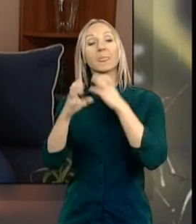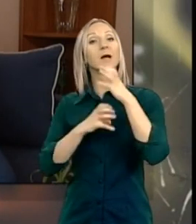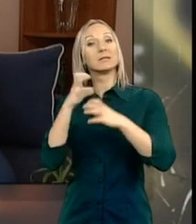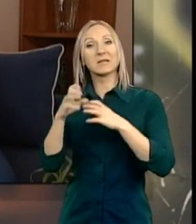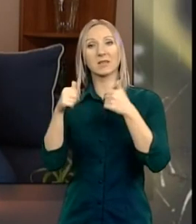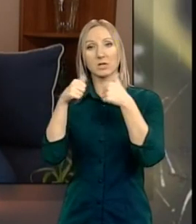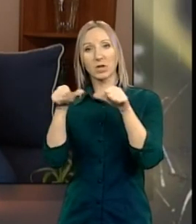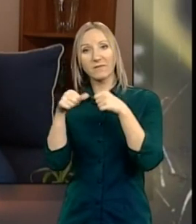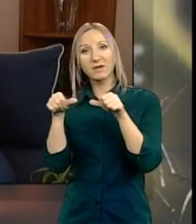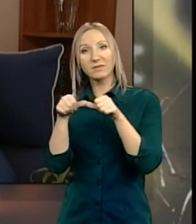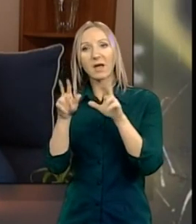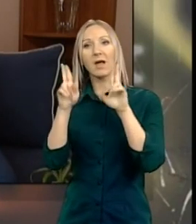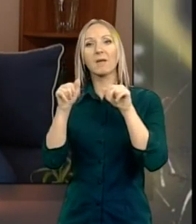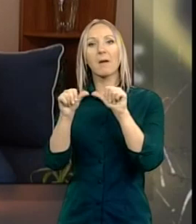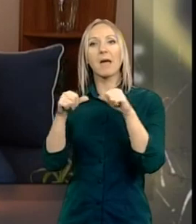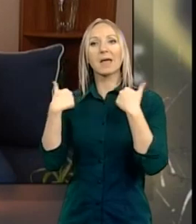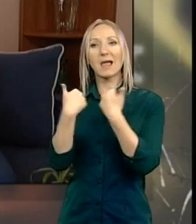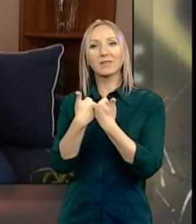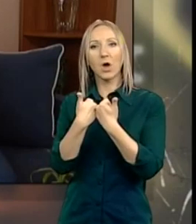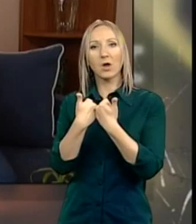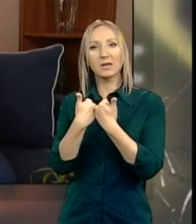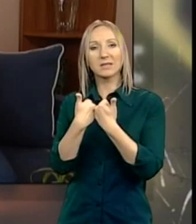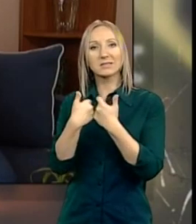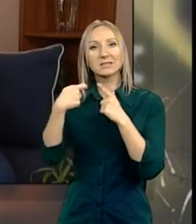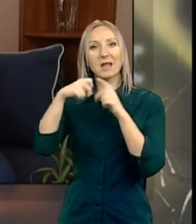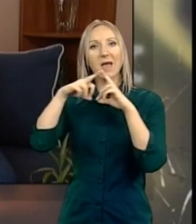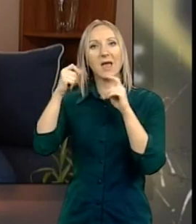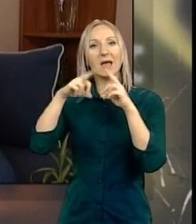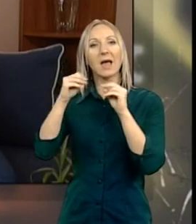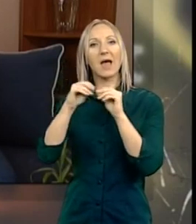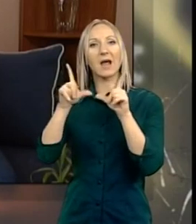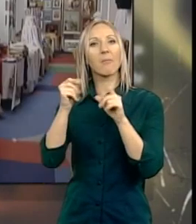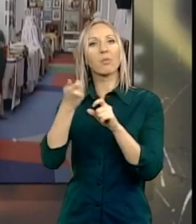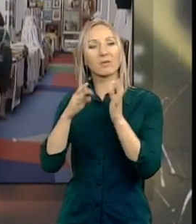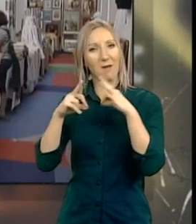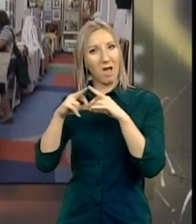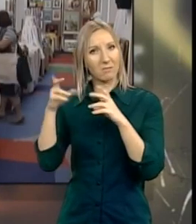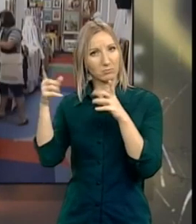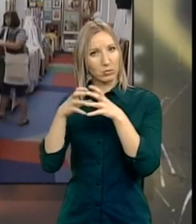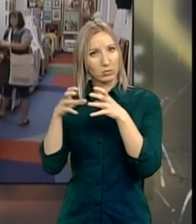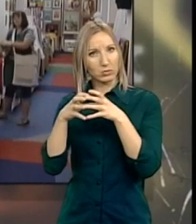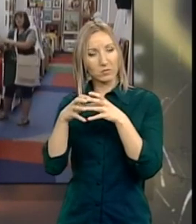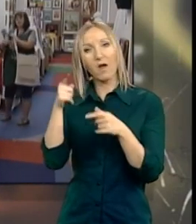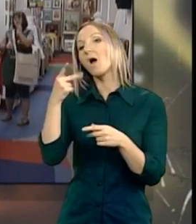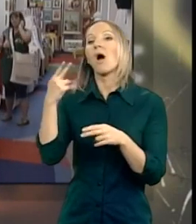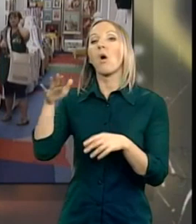Sredom, četvrtkom imam radionice na Karaburmi, sa društvom u Dečjem